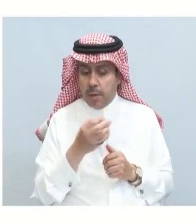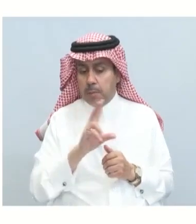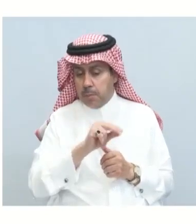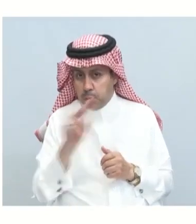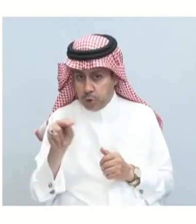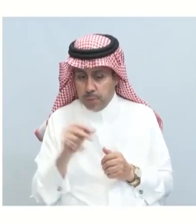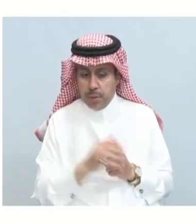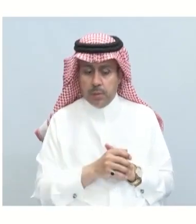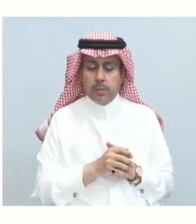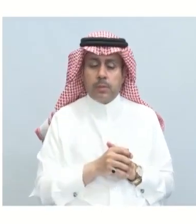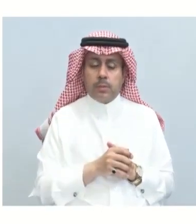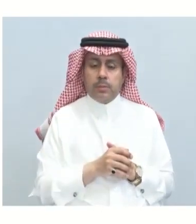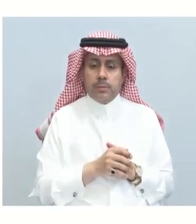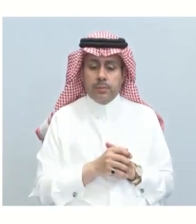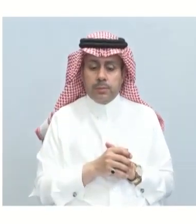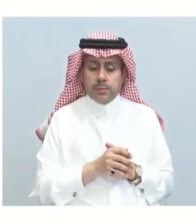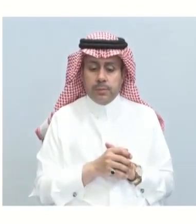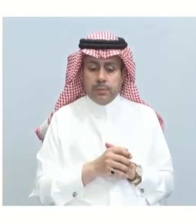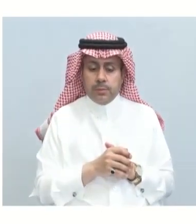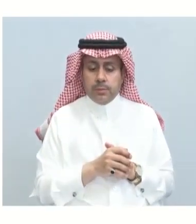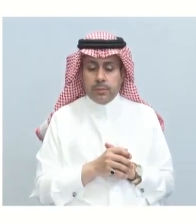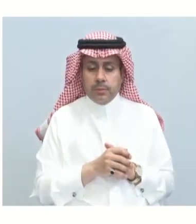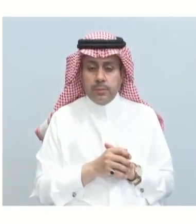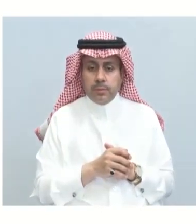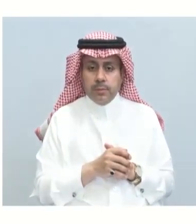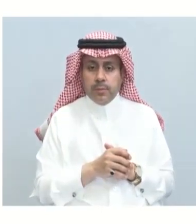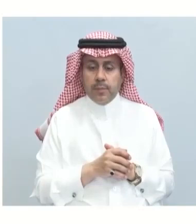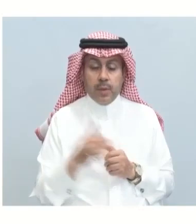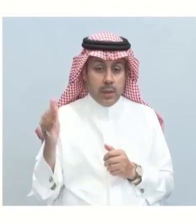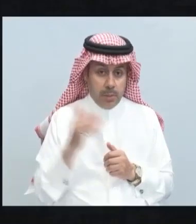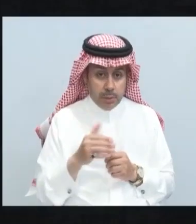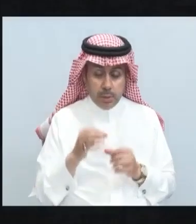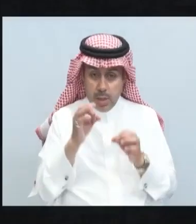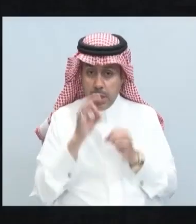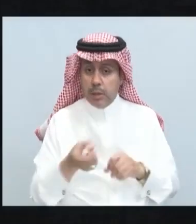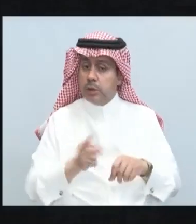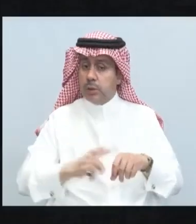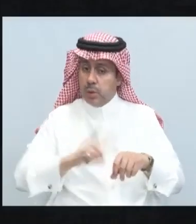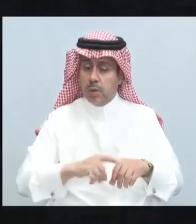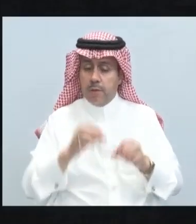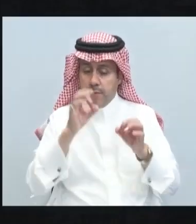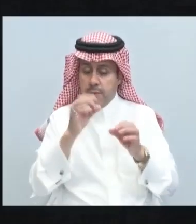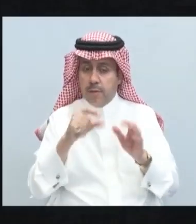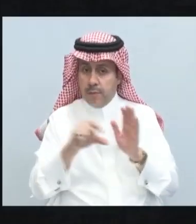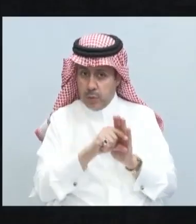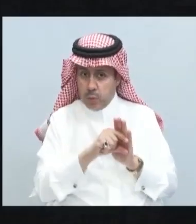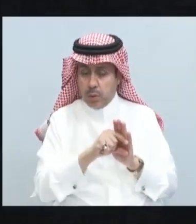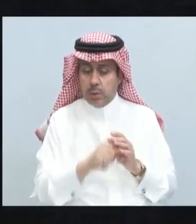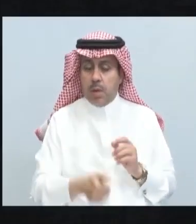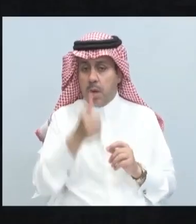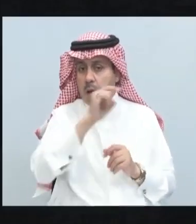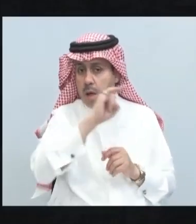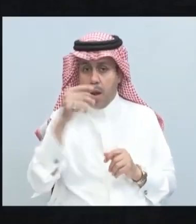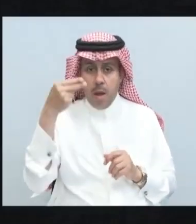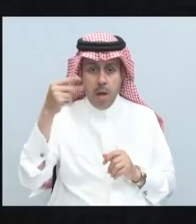بالفاظ متشابهه ياتي معنا ايهات تتكرر في سوره الع وردت